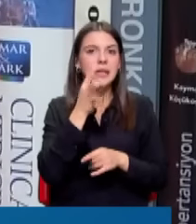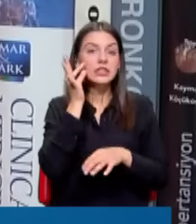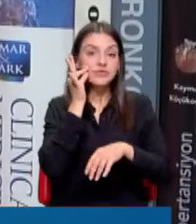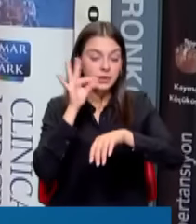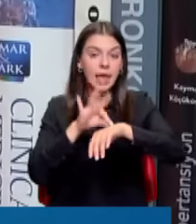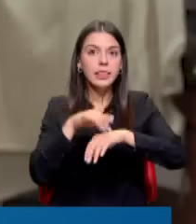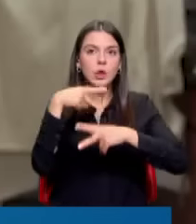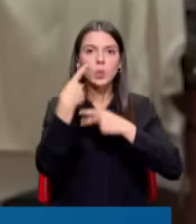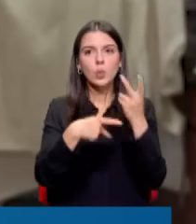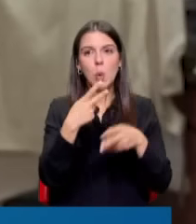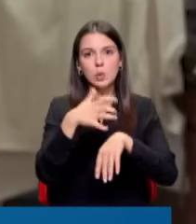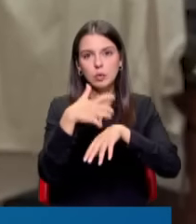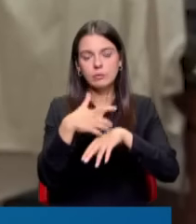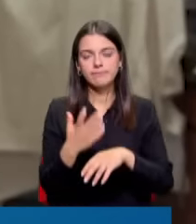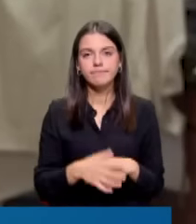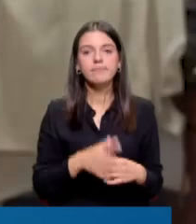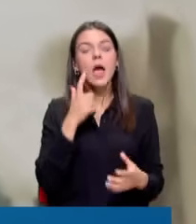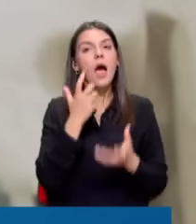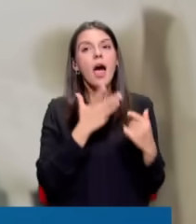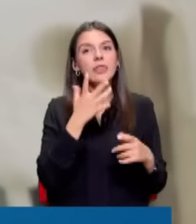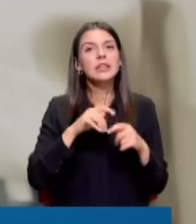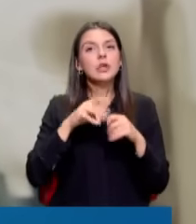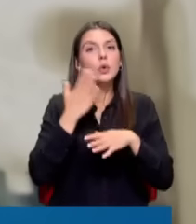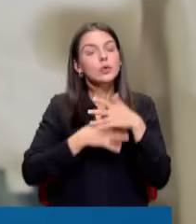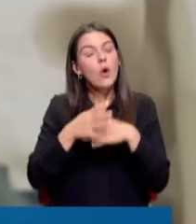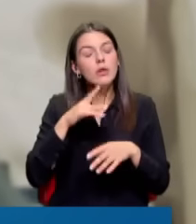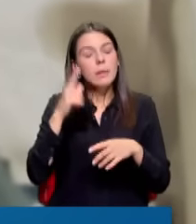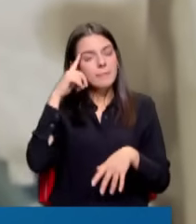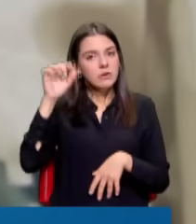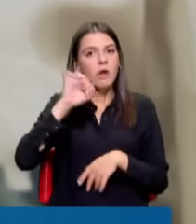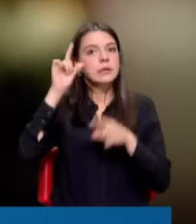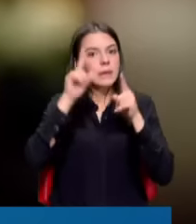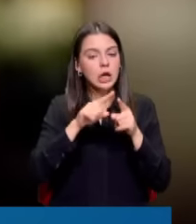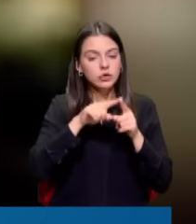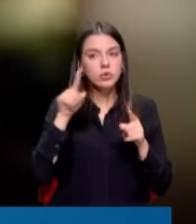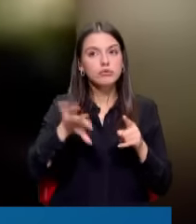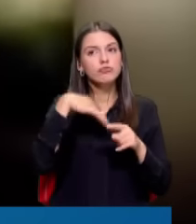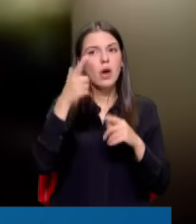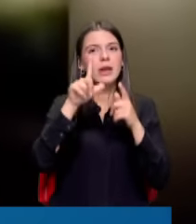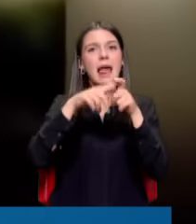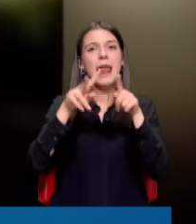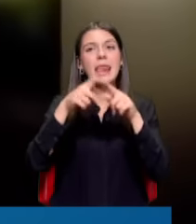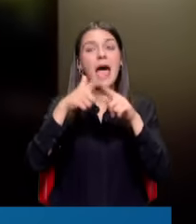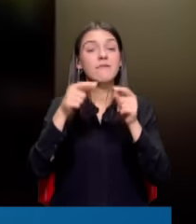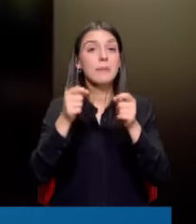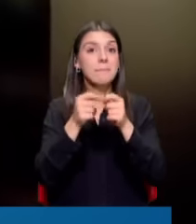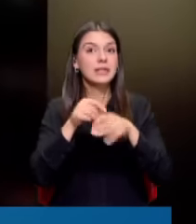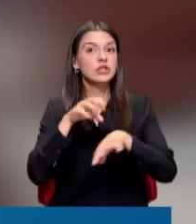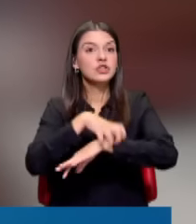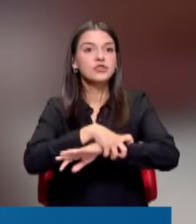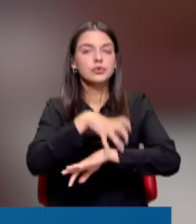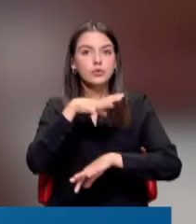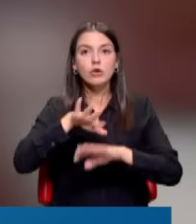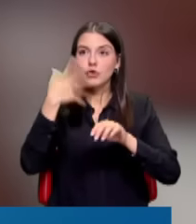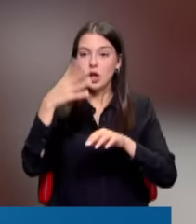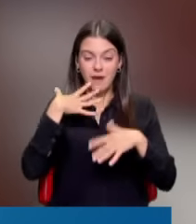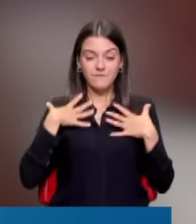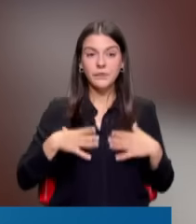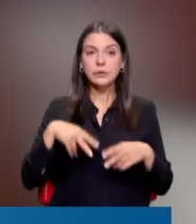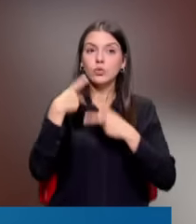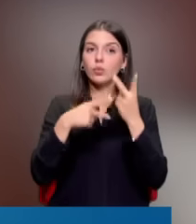ciltte döküntüler. Ateş, kırgınlık ve baş ağrısıyla başlıyor. Ardından lenf bezleri şişiyor. Son olarak da vücutta